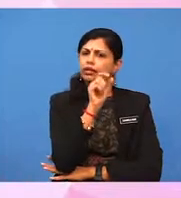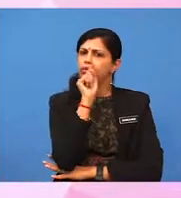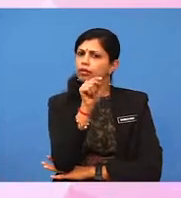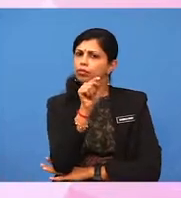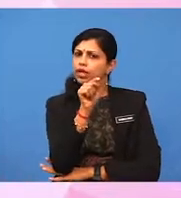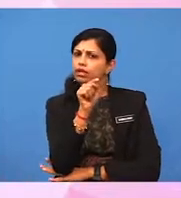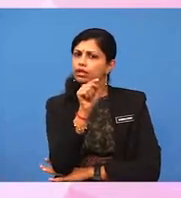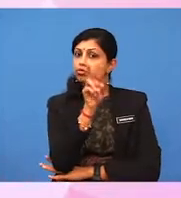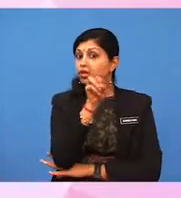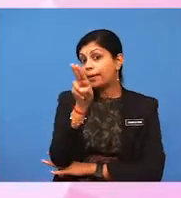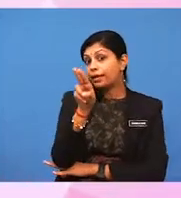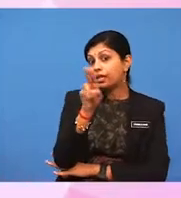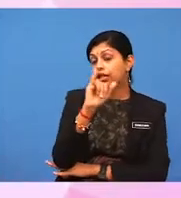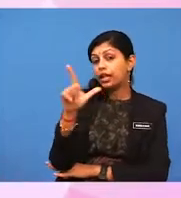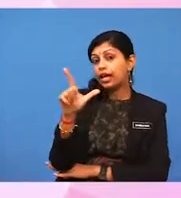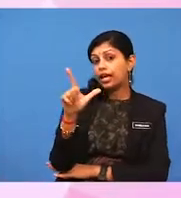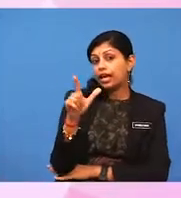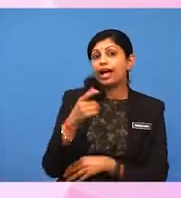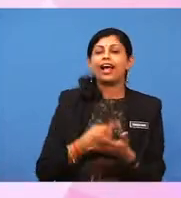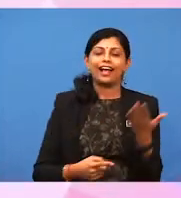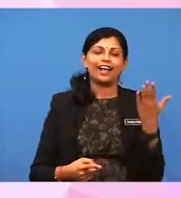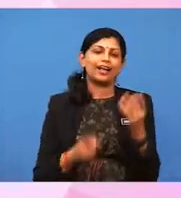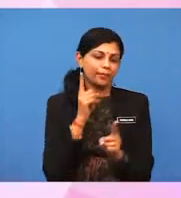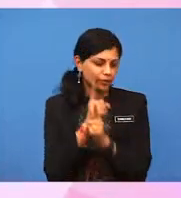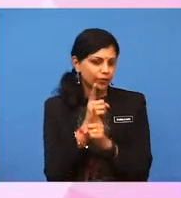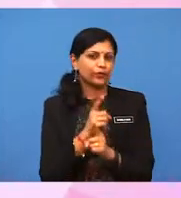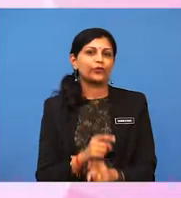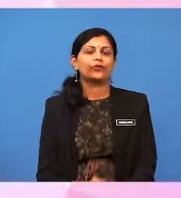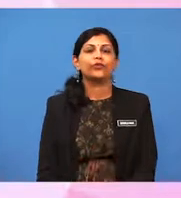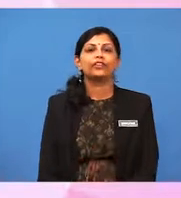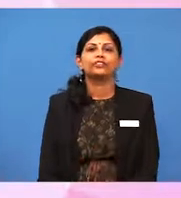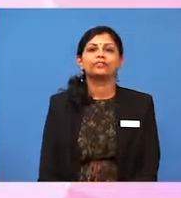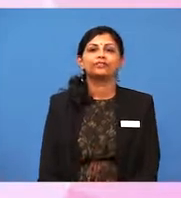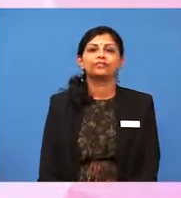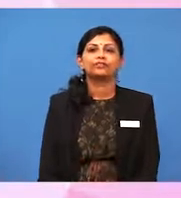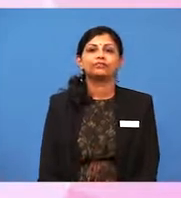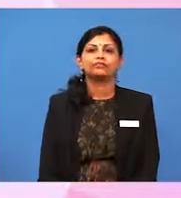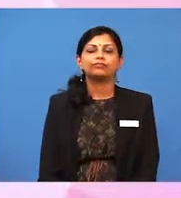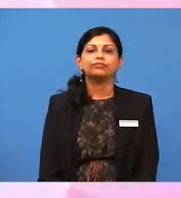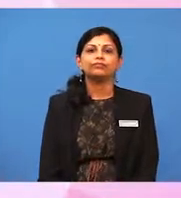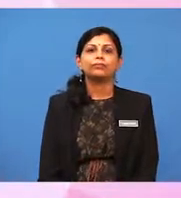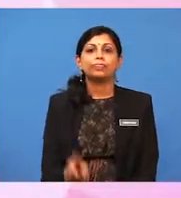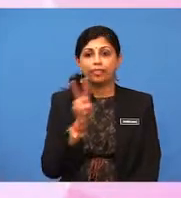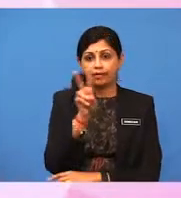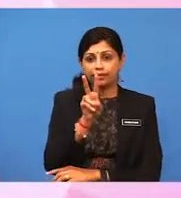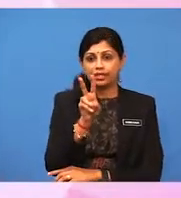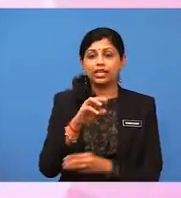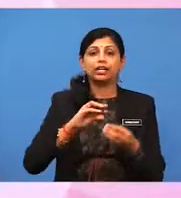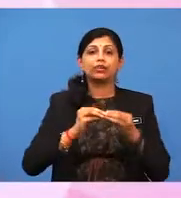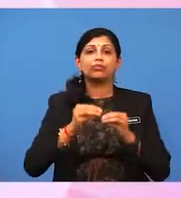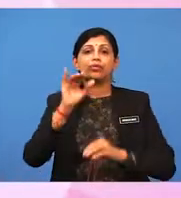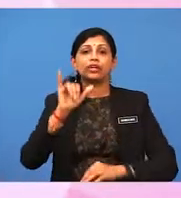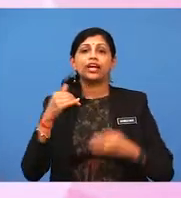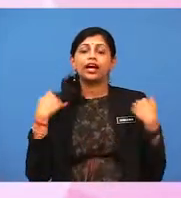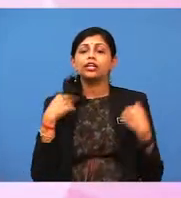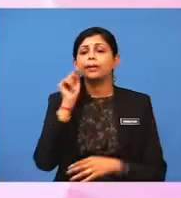ialah? Ya, tepat jawapan yang diberikan oleh murid-murid. Double ialah nombor yang ada